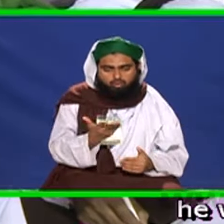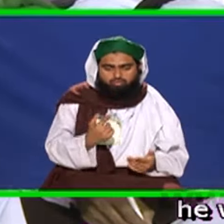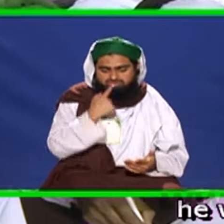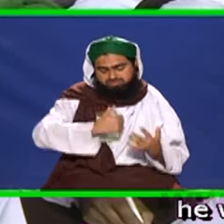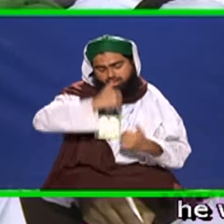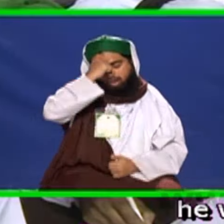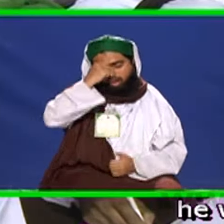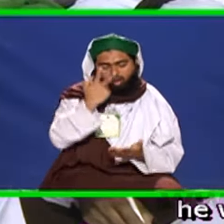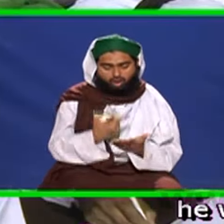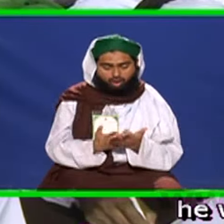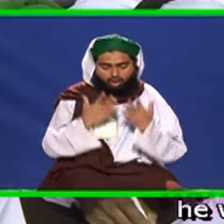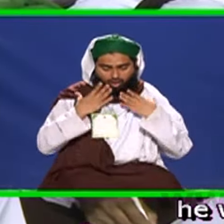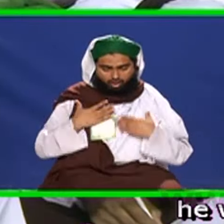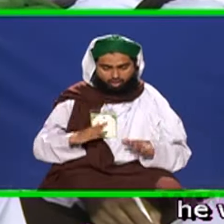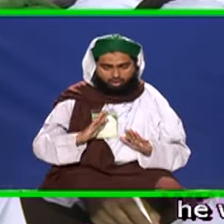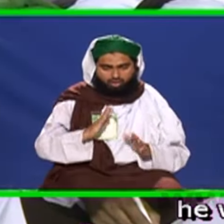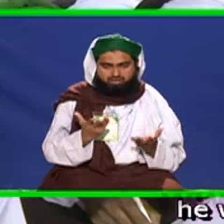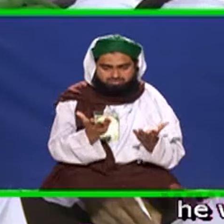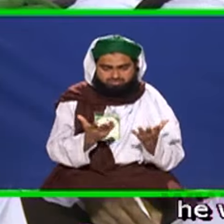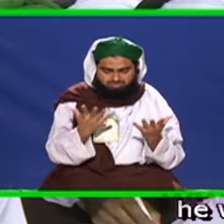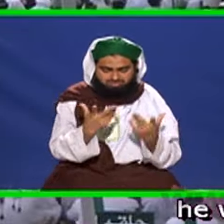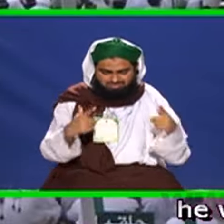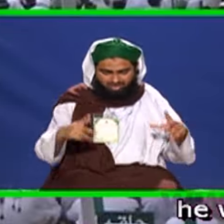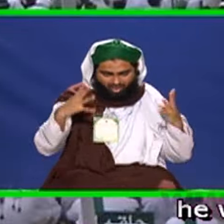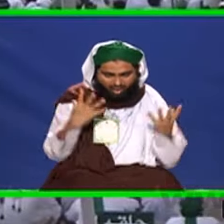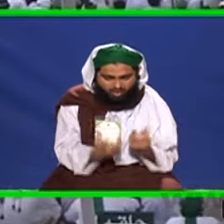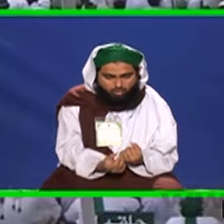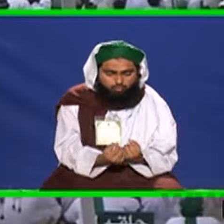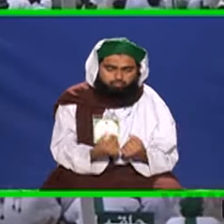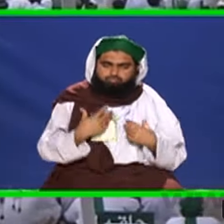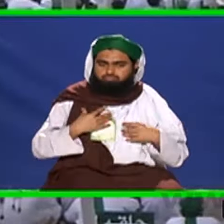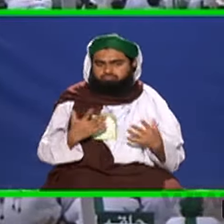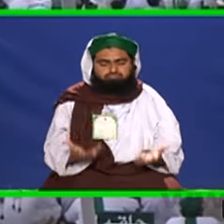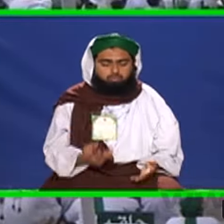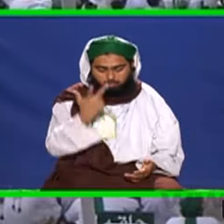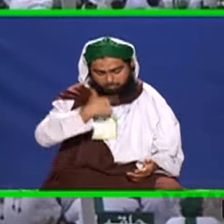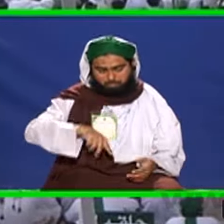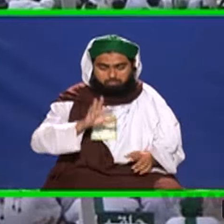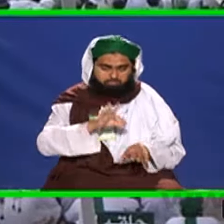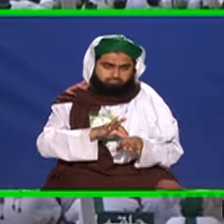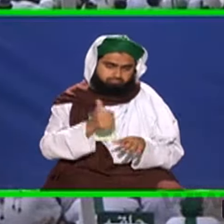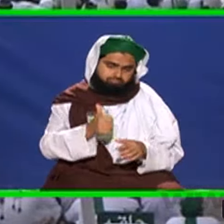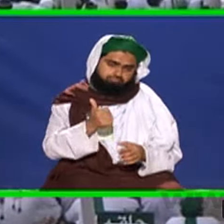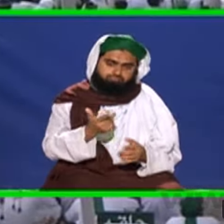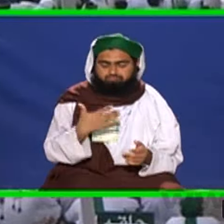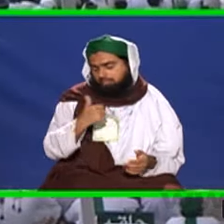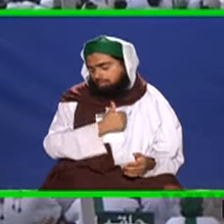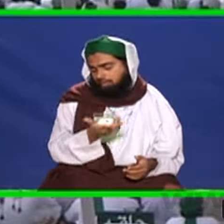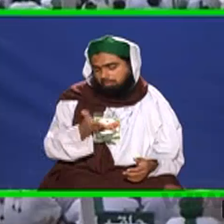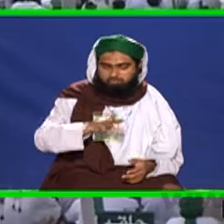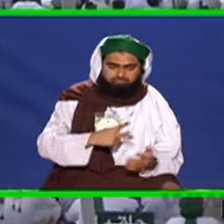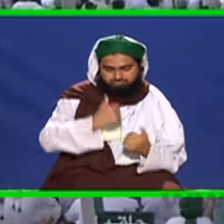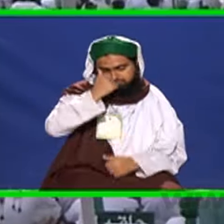کی لاش زمین نہیں, اس کا جسم جو ہے مرنے کے بعد انشاءاللہ سلامت